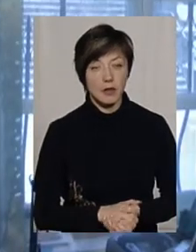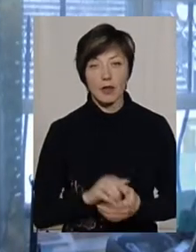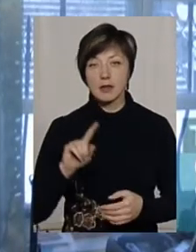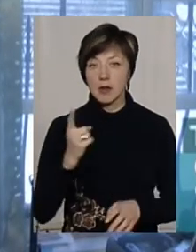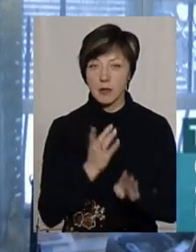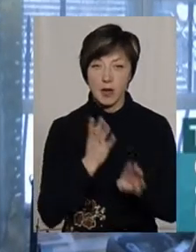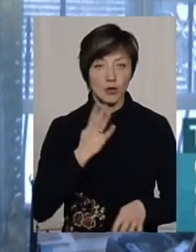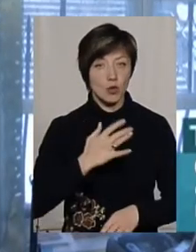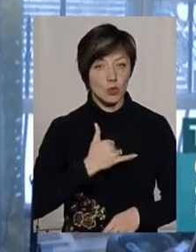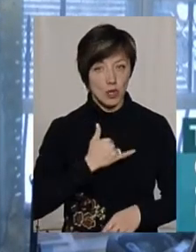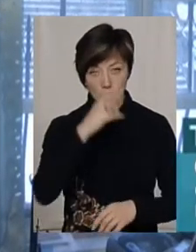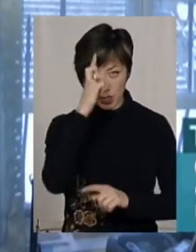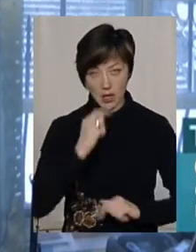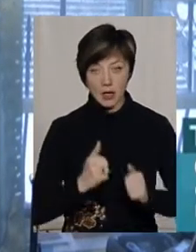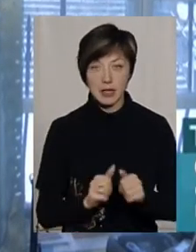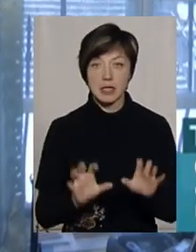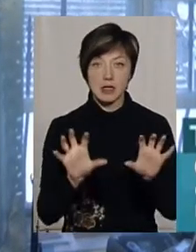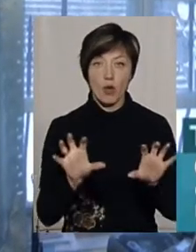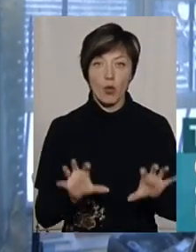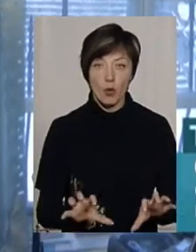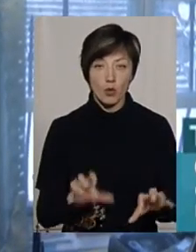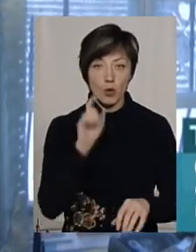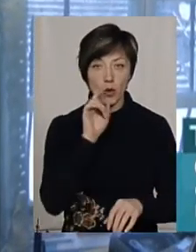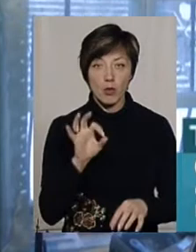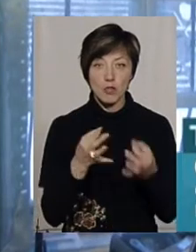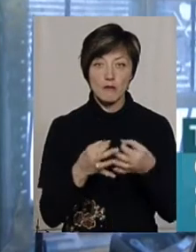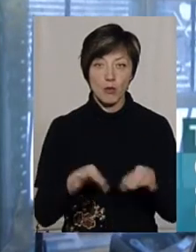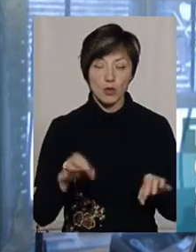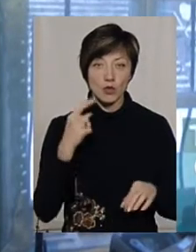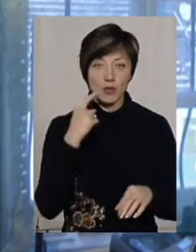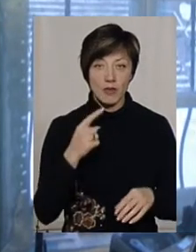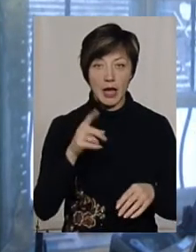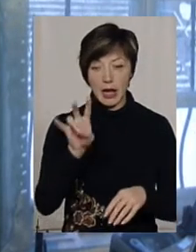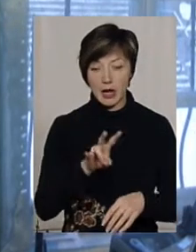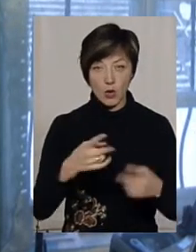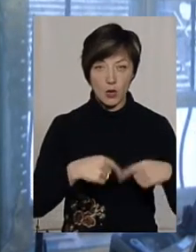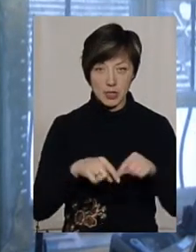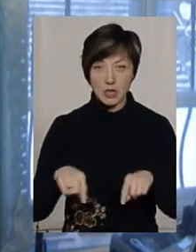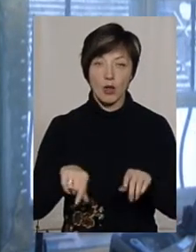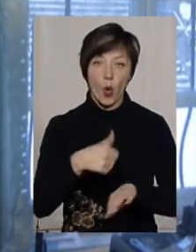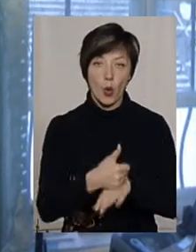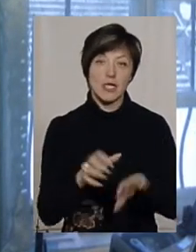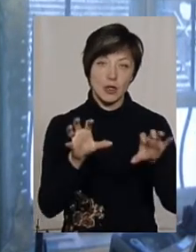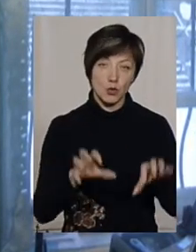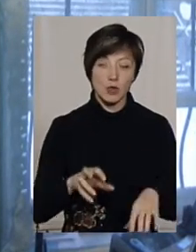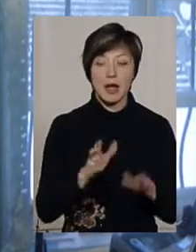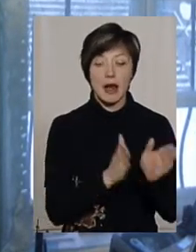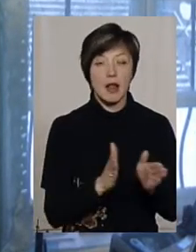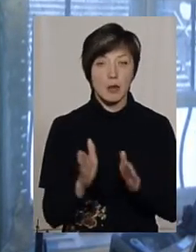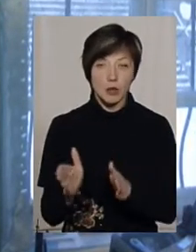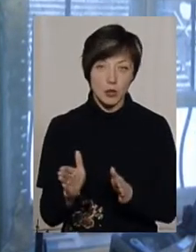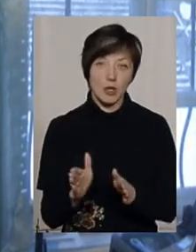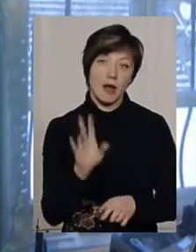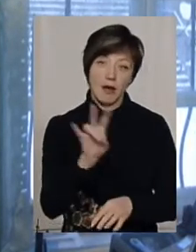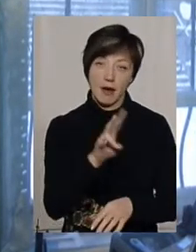Насамперед, в нашій країні закон України про свободу совісті, релігійні організації, також Конституція нашої держави регламентує